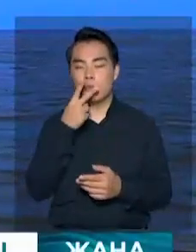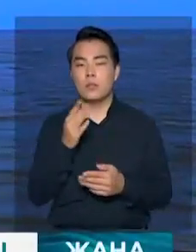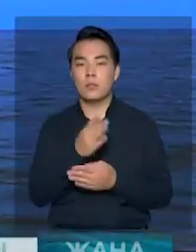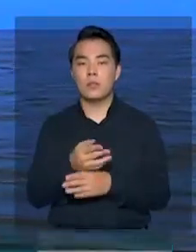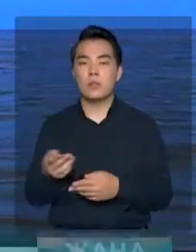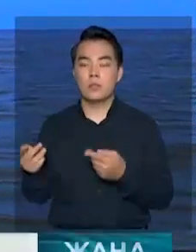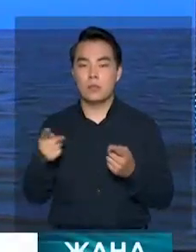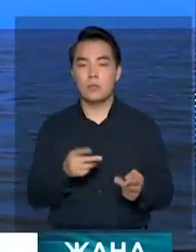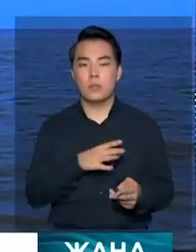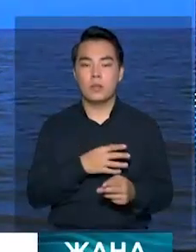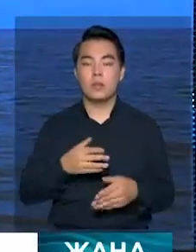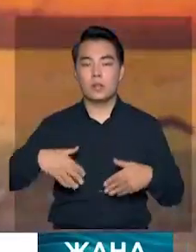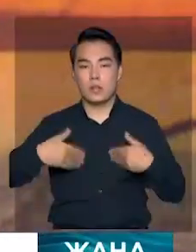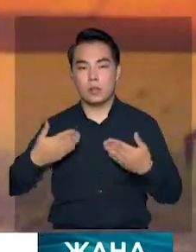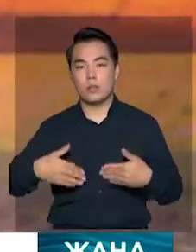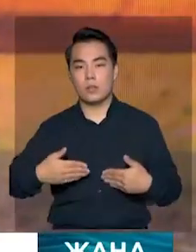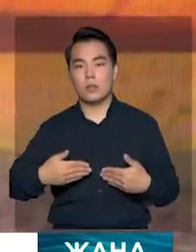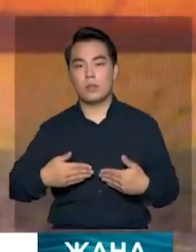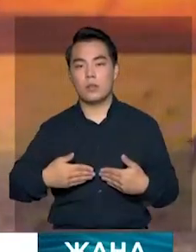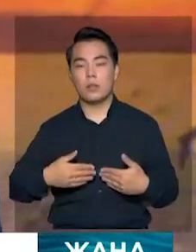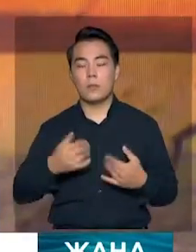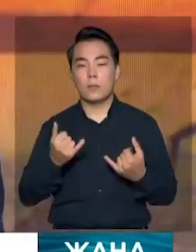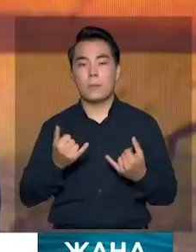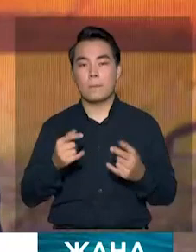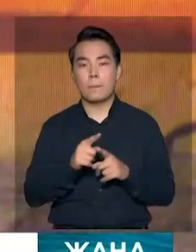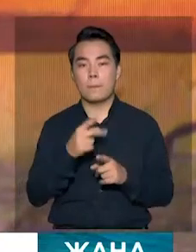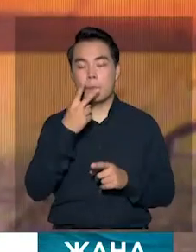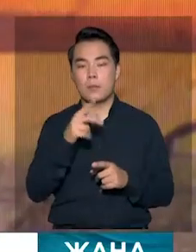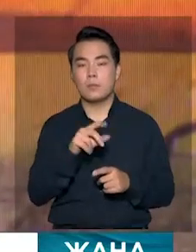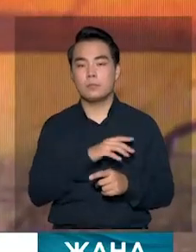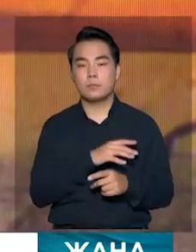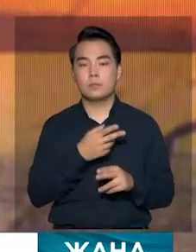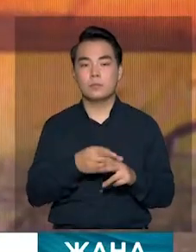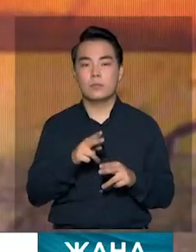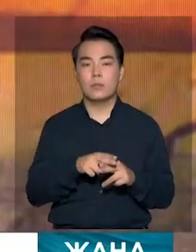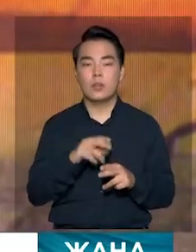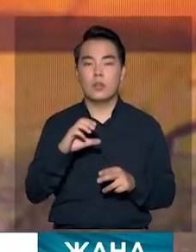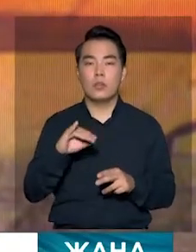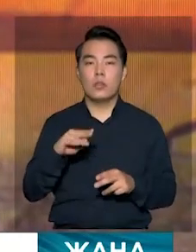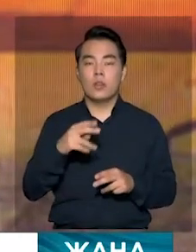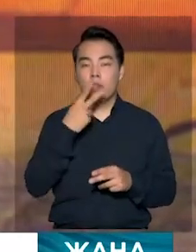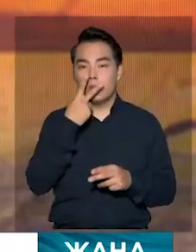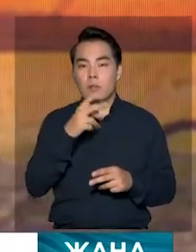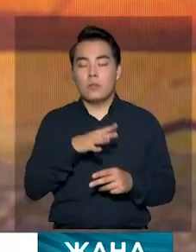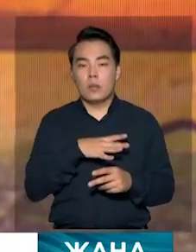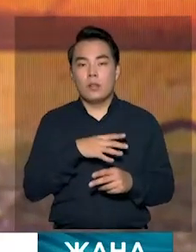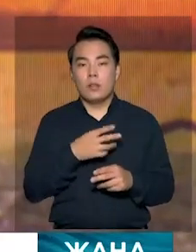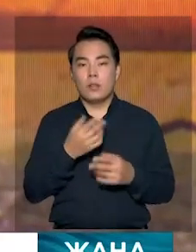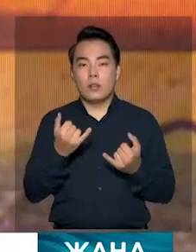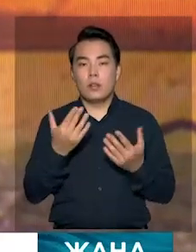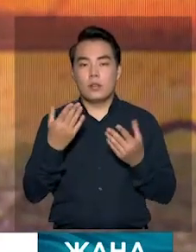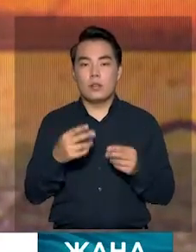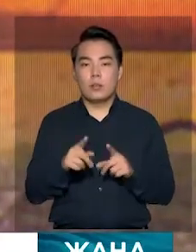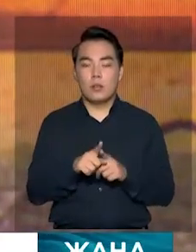Мирас Мырза, кеш жарық. Жаңа ғана әріптесімнің мынау бейне сюжетін тамашаладық. Түсінуімізше,